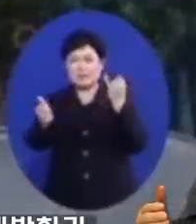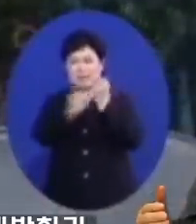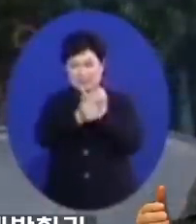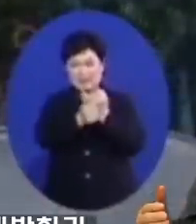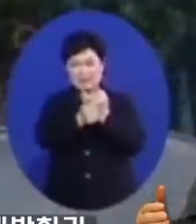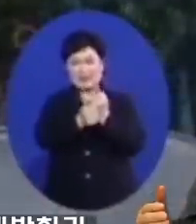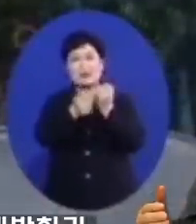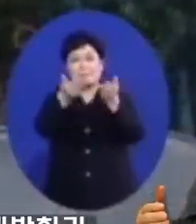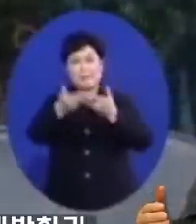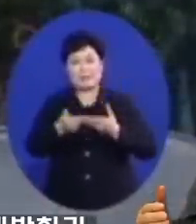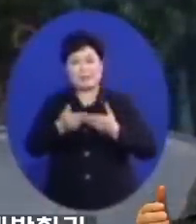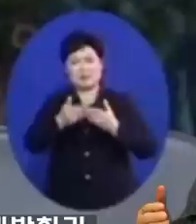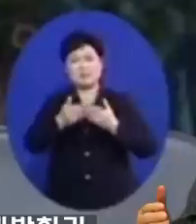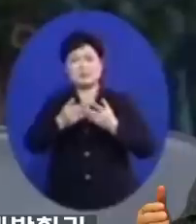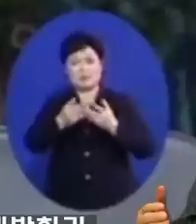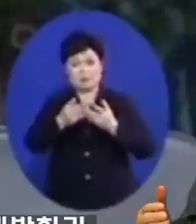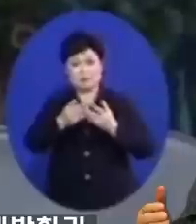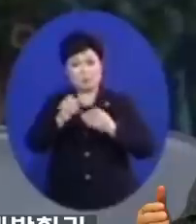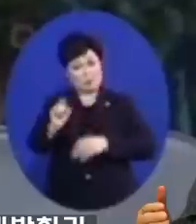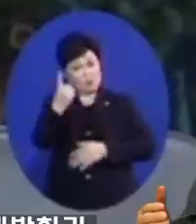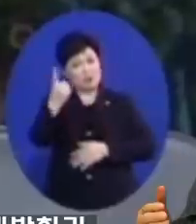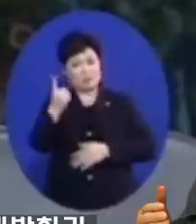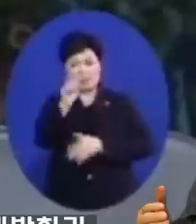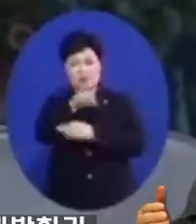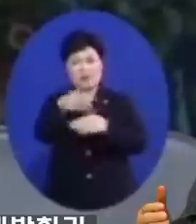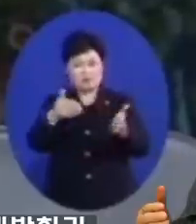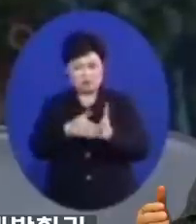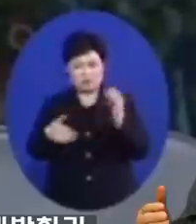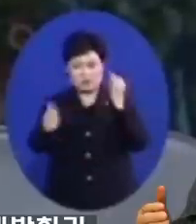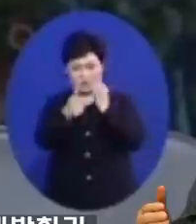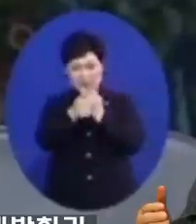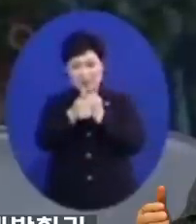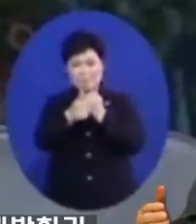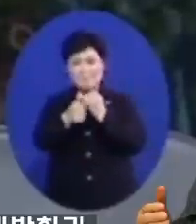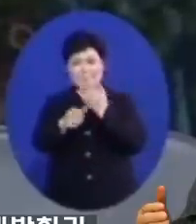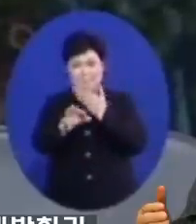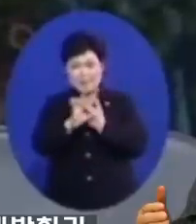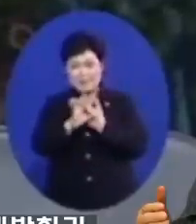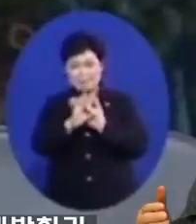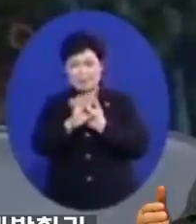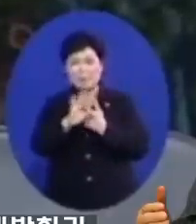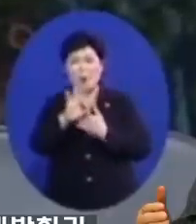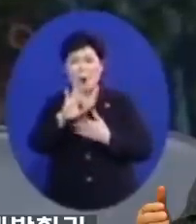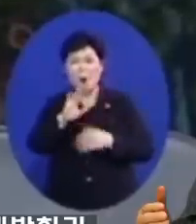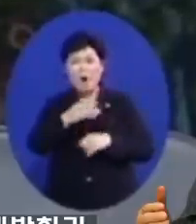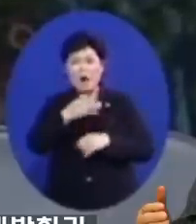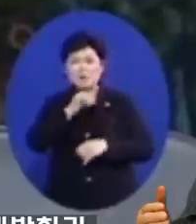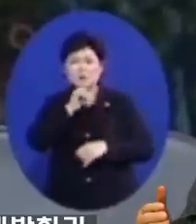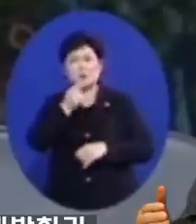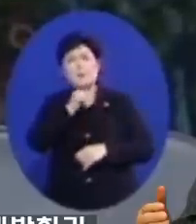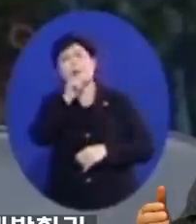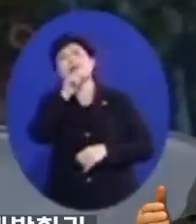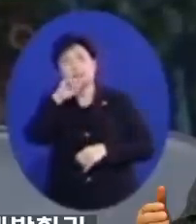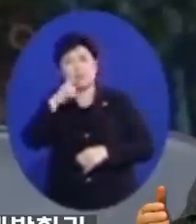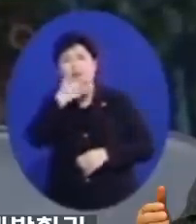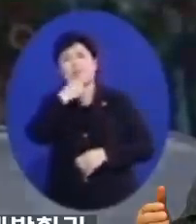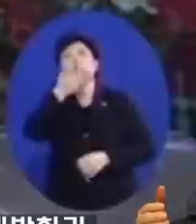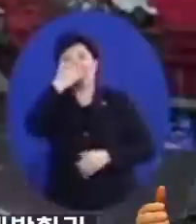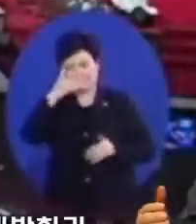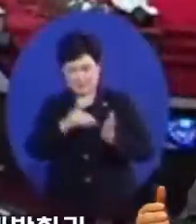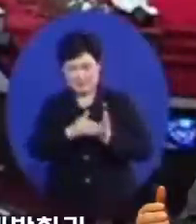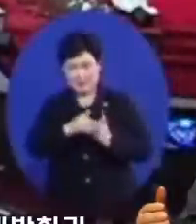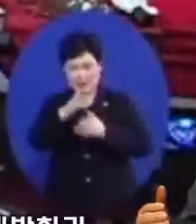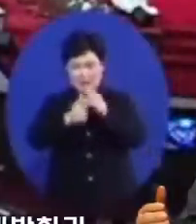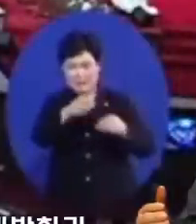계기를 만들어주시고, 그런 신랑하고 만나면 못 살아도 행복하게 살 수가 있는 것입니다. 여러분, 하나님의